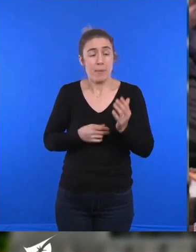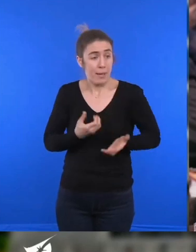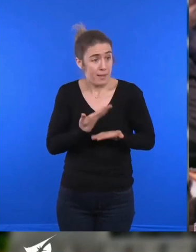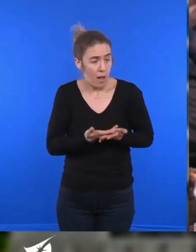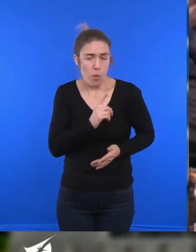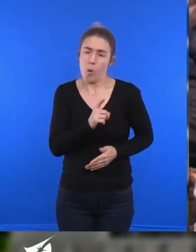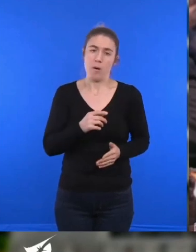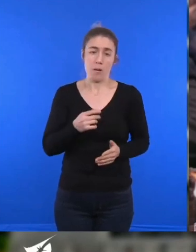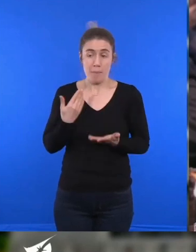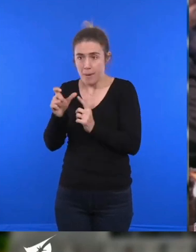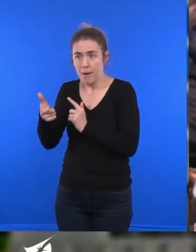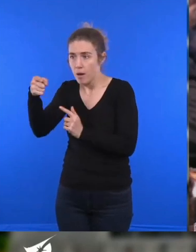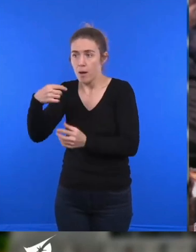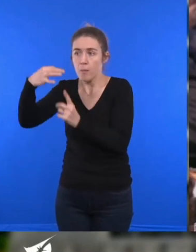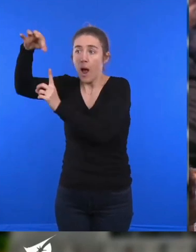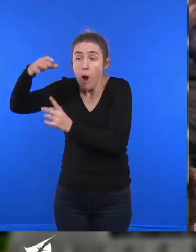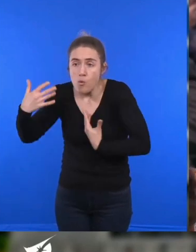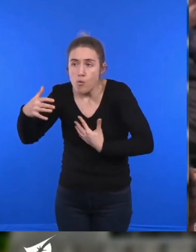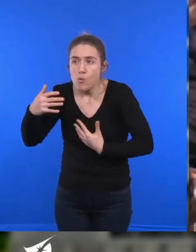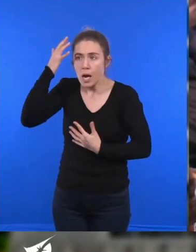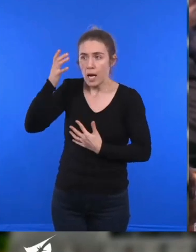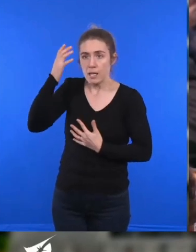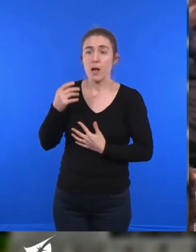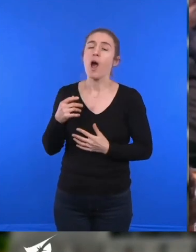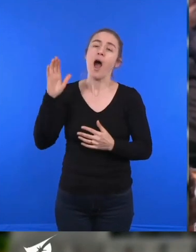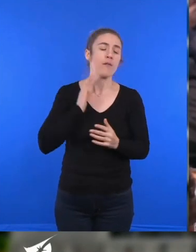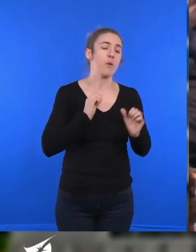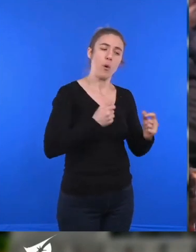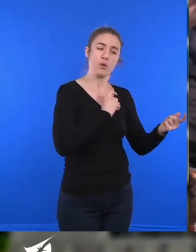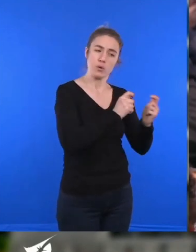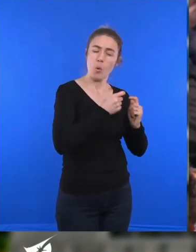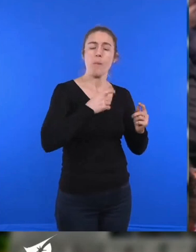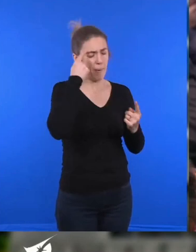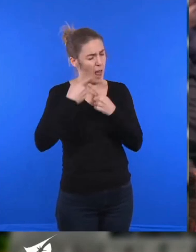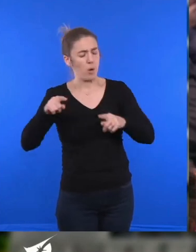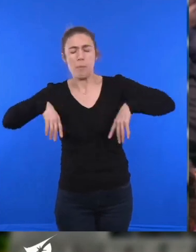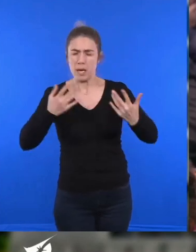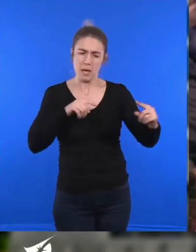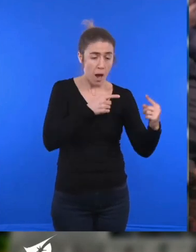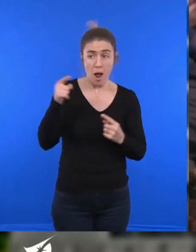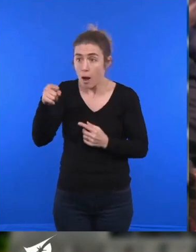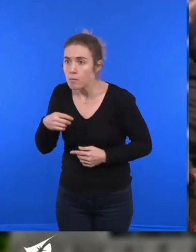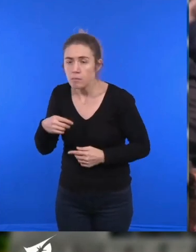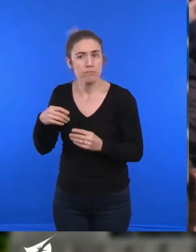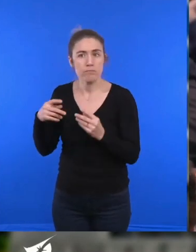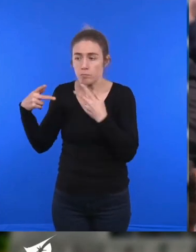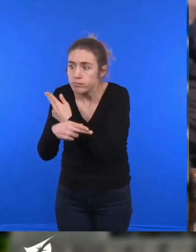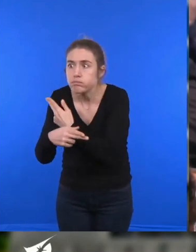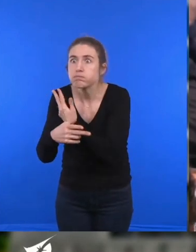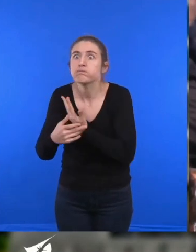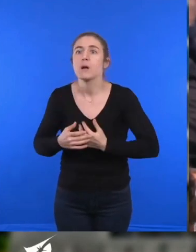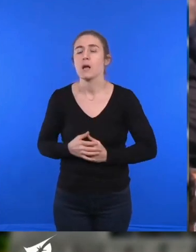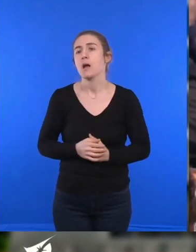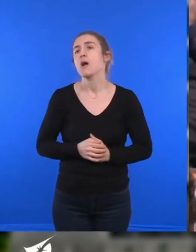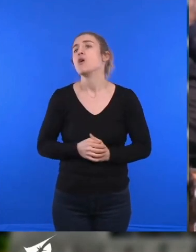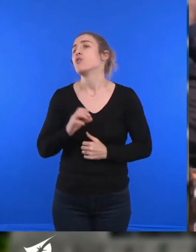m'inquiète, et avec qui au moins nous pouvions parler malgré des désaccords profonds et constants. Alors puisque certains se plaisent à